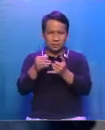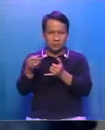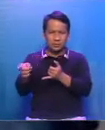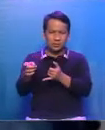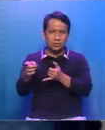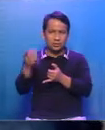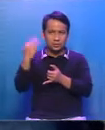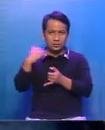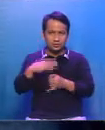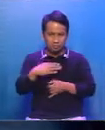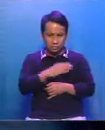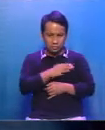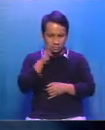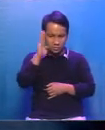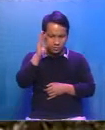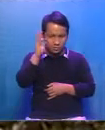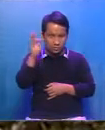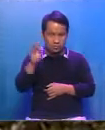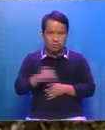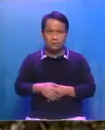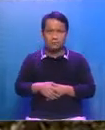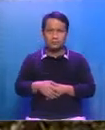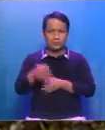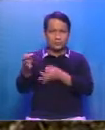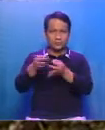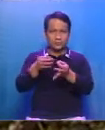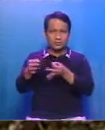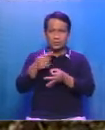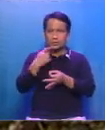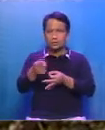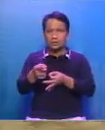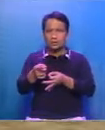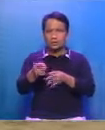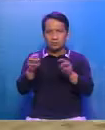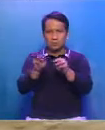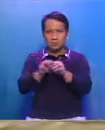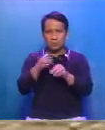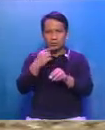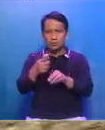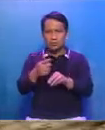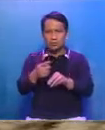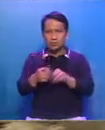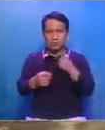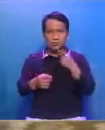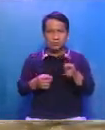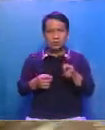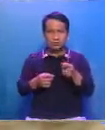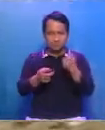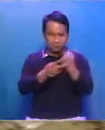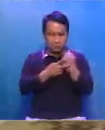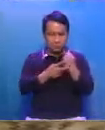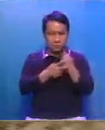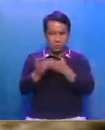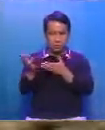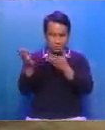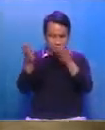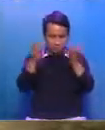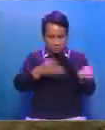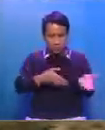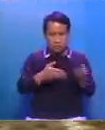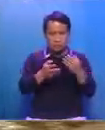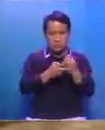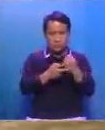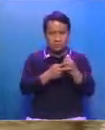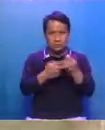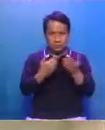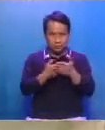Marikina Congressman Bayani Fernando. Paliwanag ni Mayor Marcy Teodoro, ang artificial embankment o pagtatambak malapit